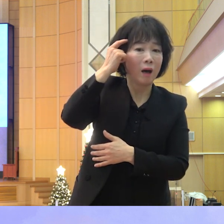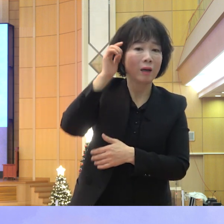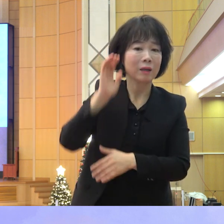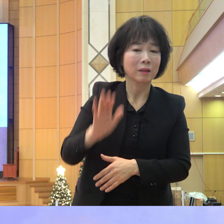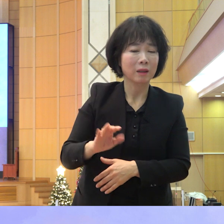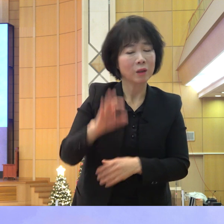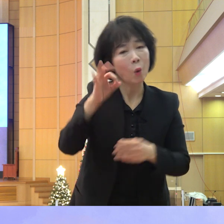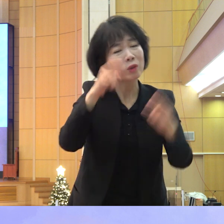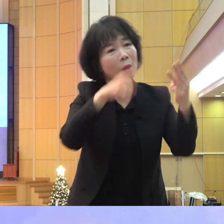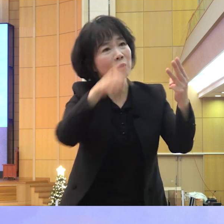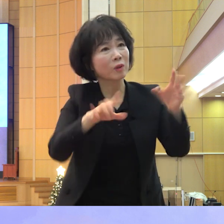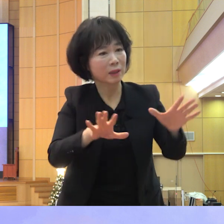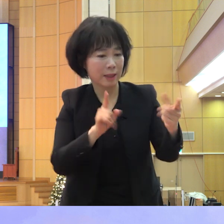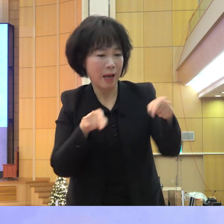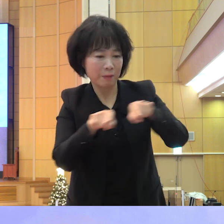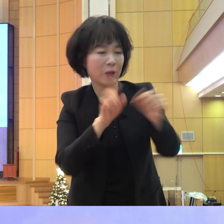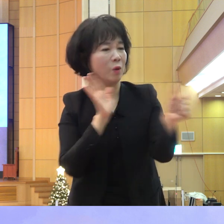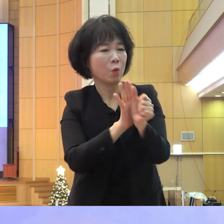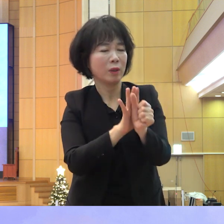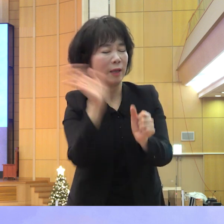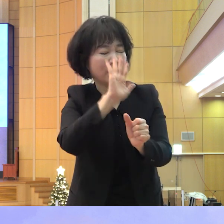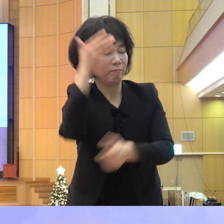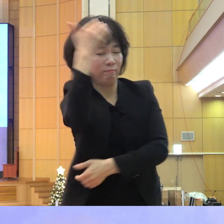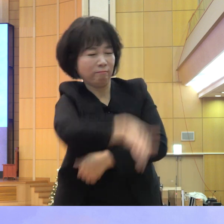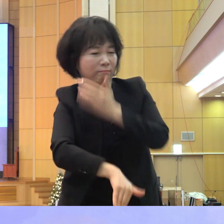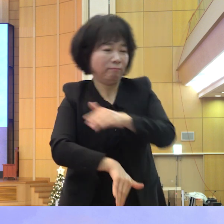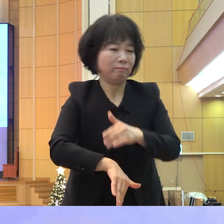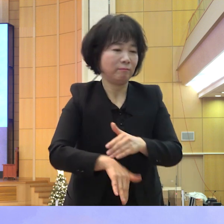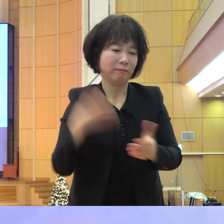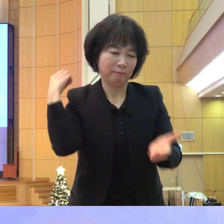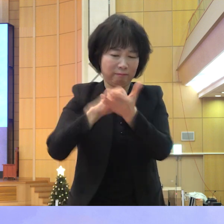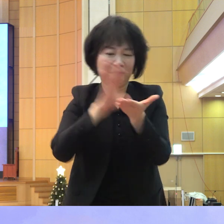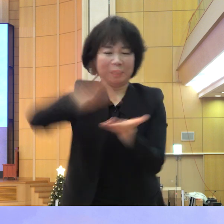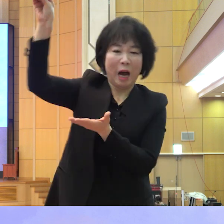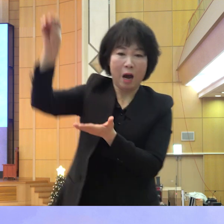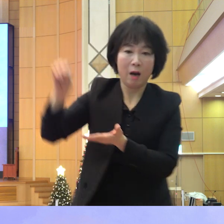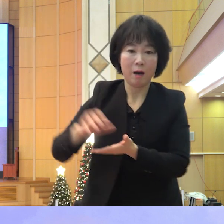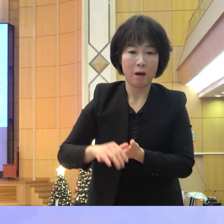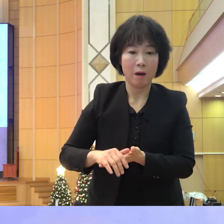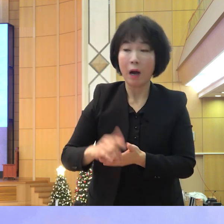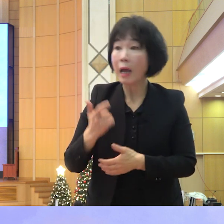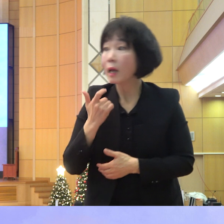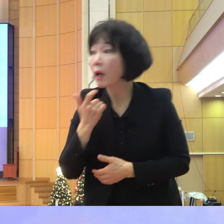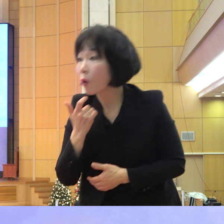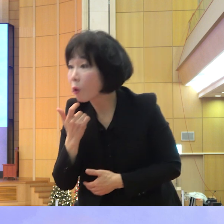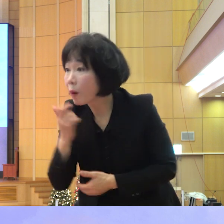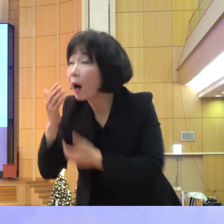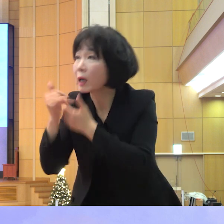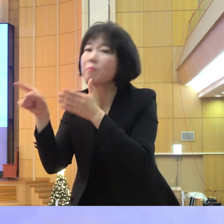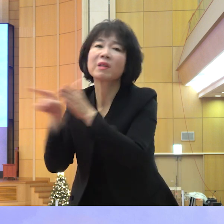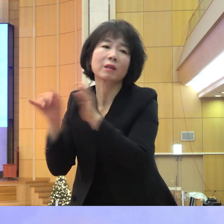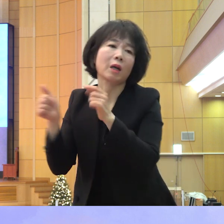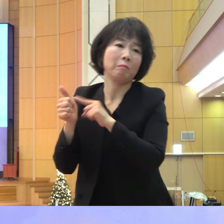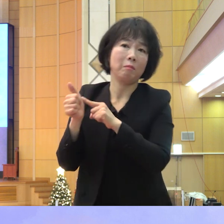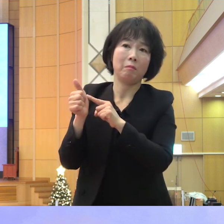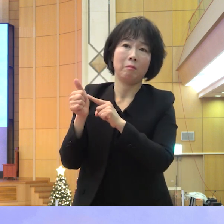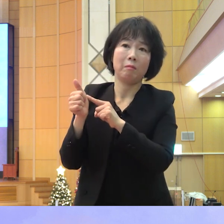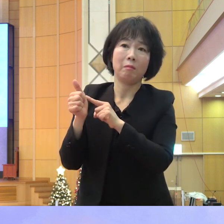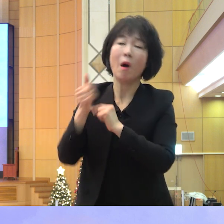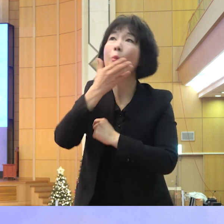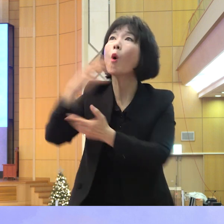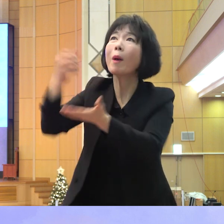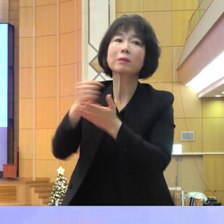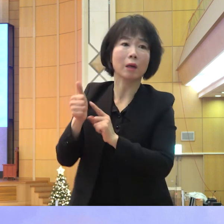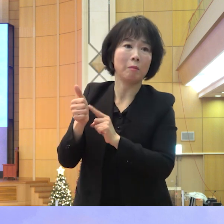나 이제 그만할래 안 할래 나. 내 빈손으로 돌아가더라도 나 이제 당장 갈래. 근데 왜 그러냐면 야곱이가 하나님이 복 주시는